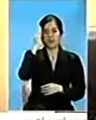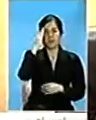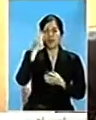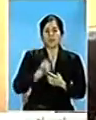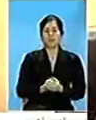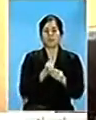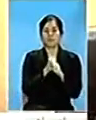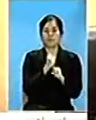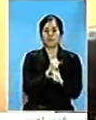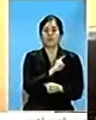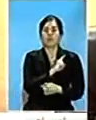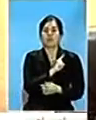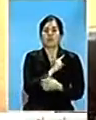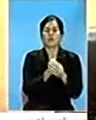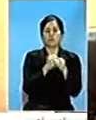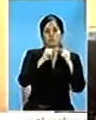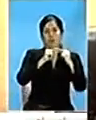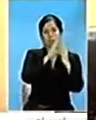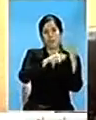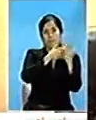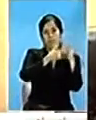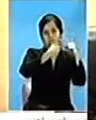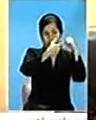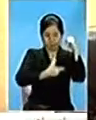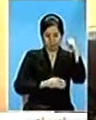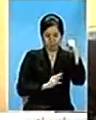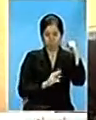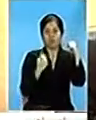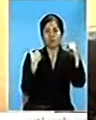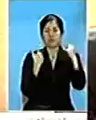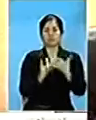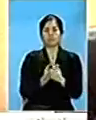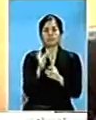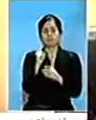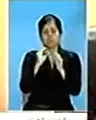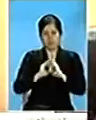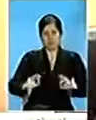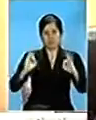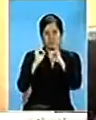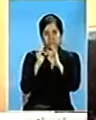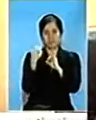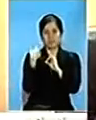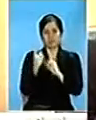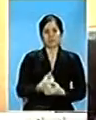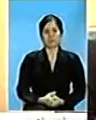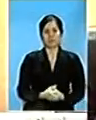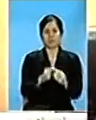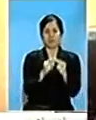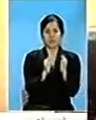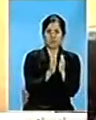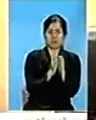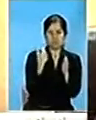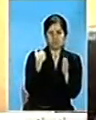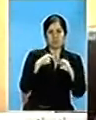ภารกิจยุทธศาสตร์ทั้ง6ข้อนั้นล้วนเป็นภารกิจที่มีความสำคัญและไม่ง่